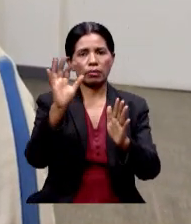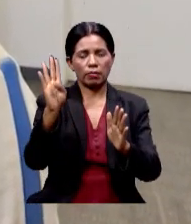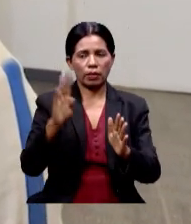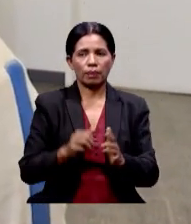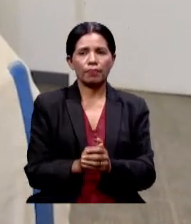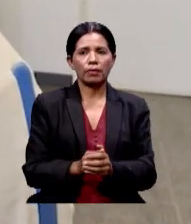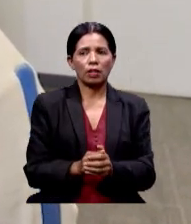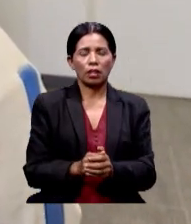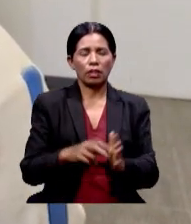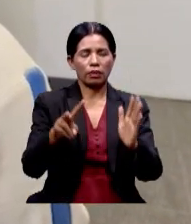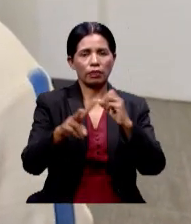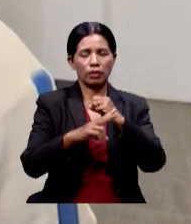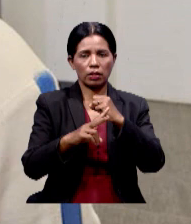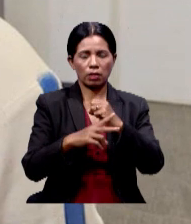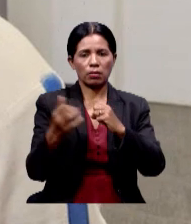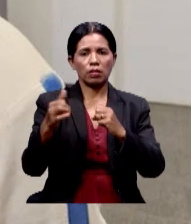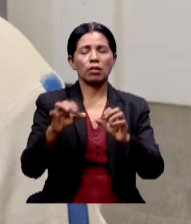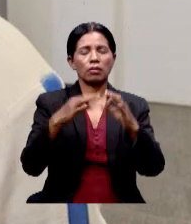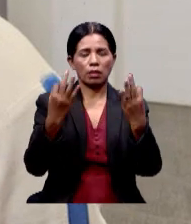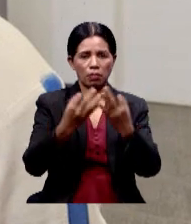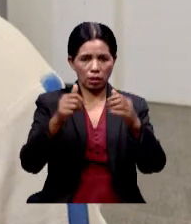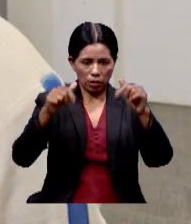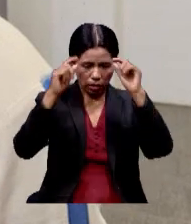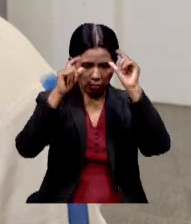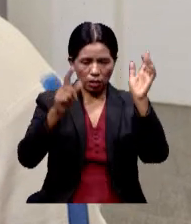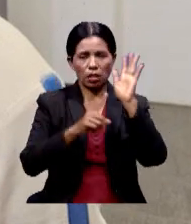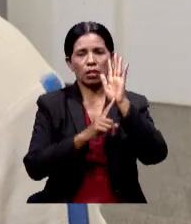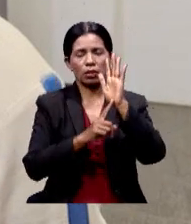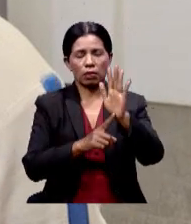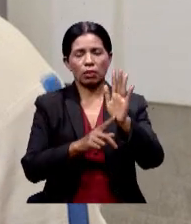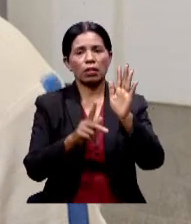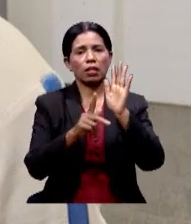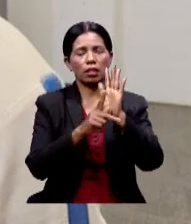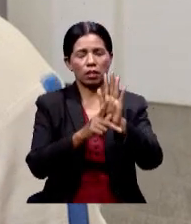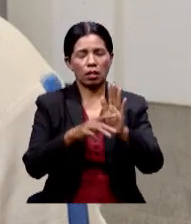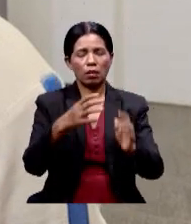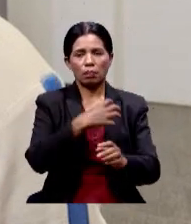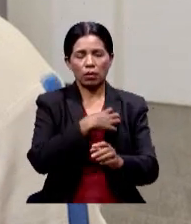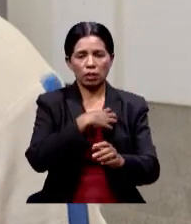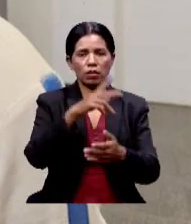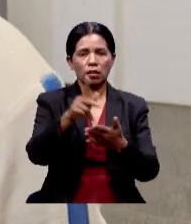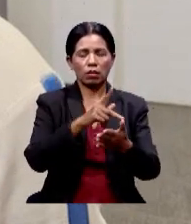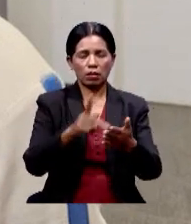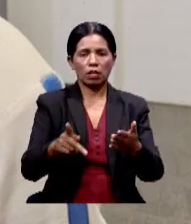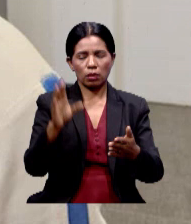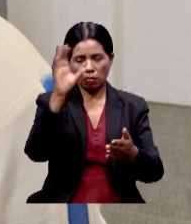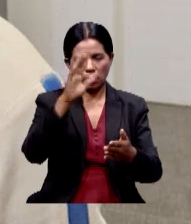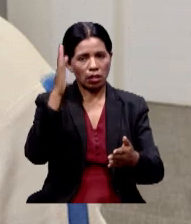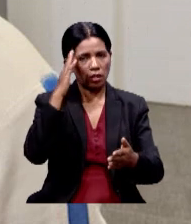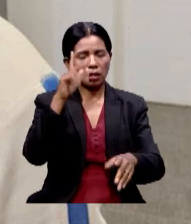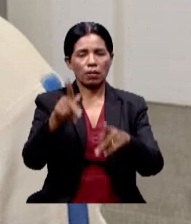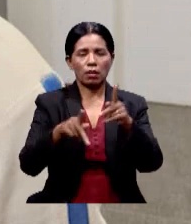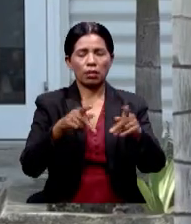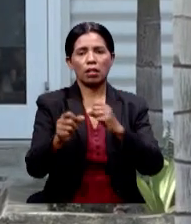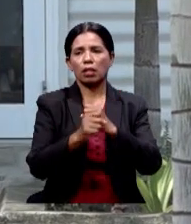Ho aktu ne viti masira haruka familia iha Timor ho dihato okei sabab polisi departemento investigasaun kriminal atau halo identifikasaun ba suspeto